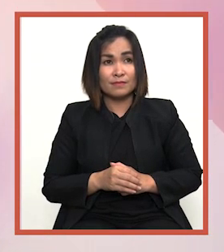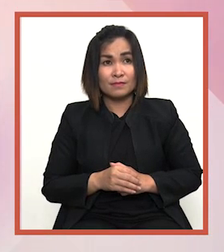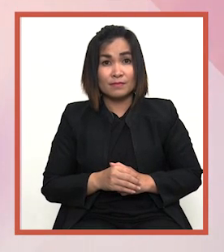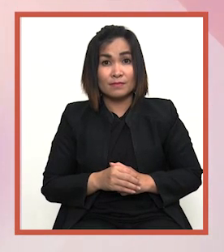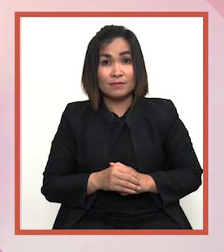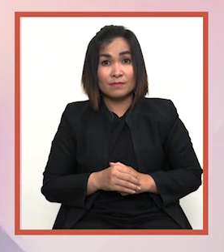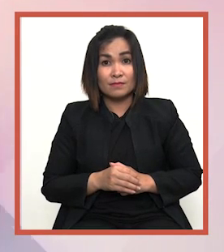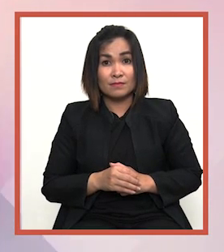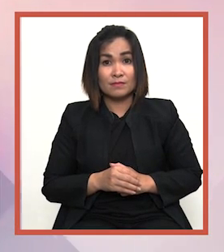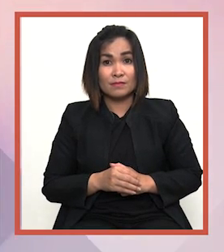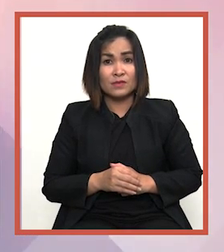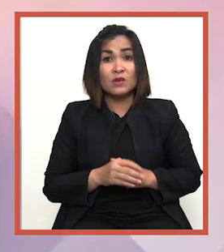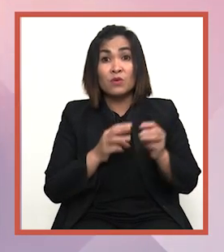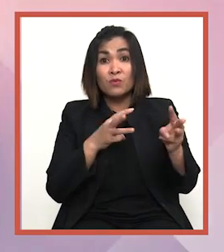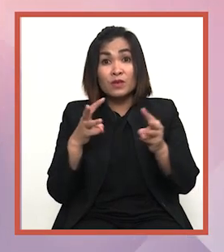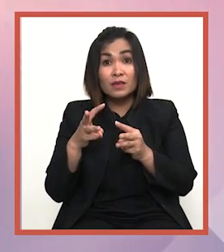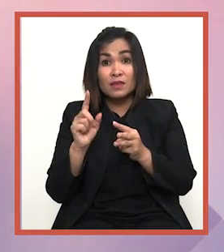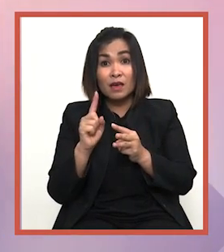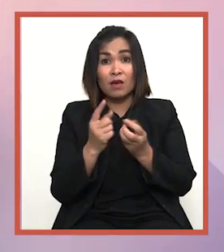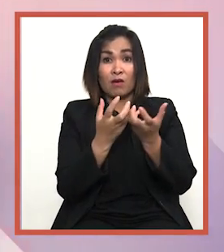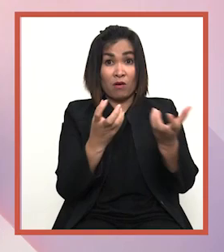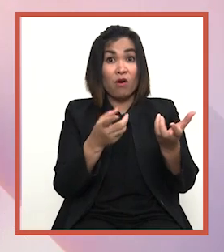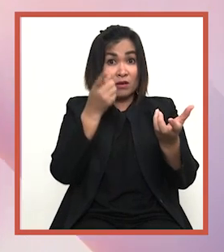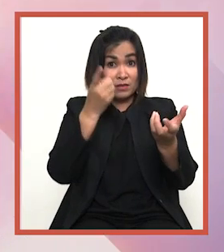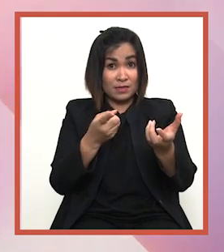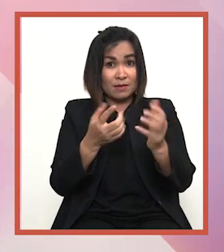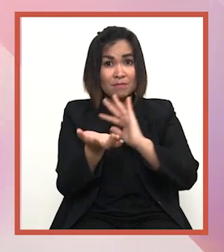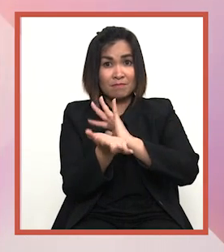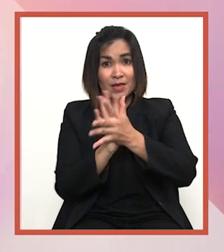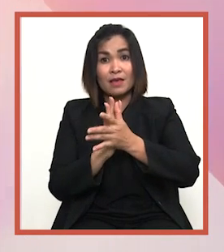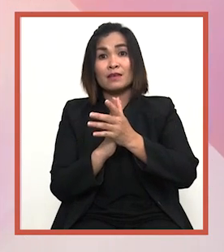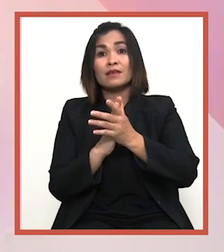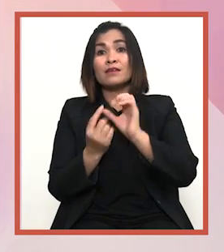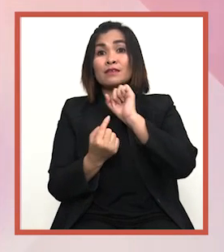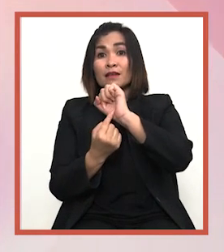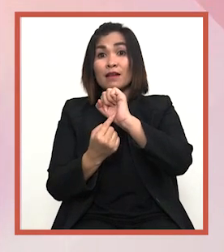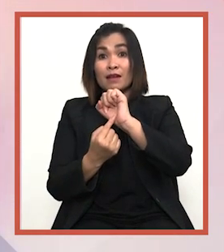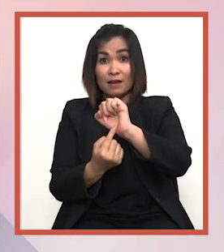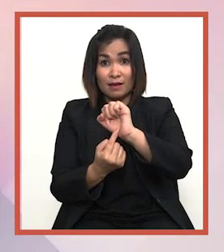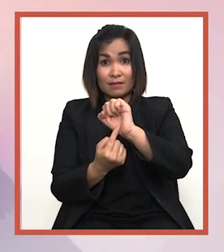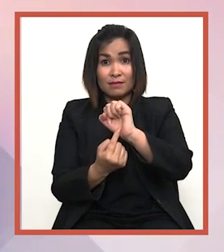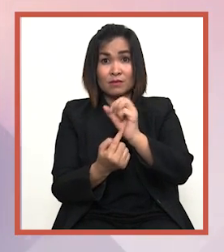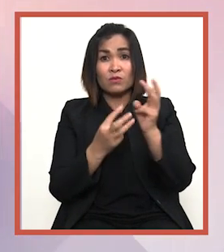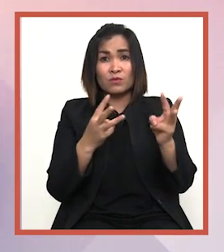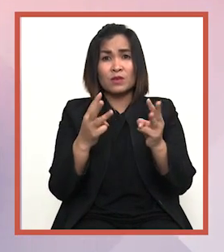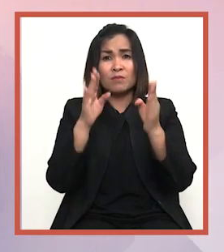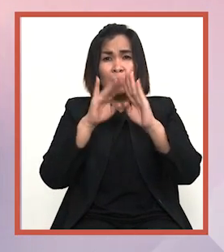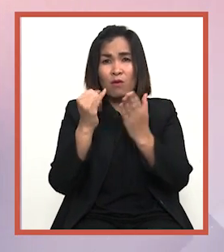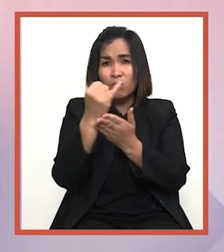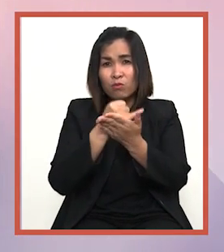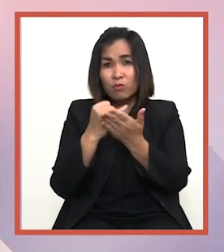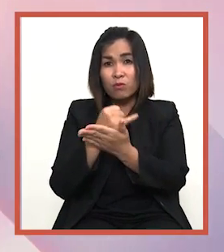ส่วนต่อมานะครับการใช้สัญลักษณ์แทนอุปกรณ์จริงนะในการเขียนแบบในแต่ละครั้งนะ